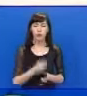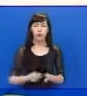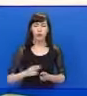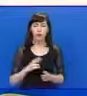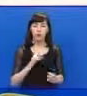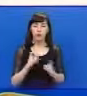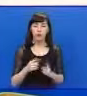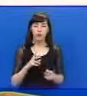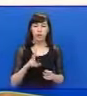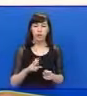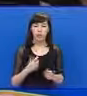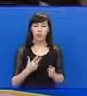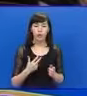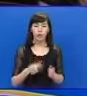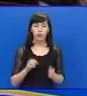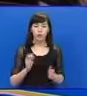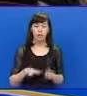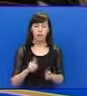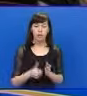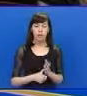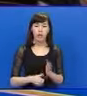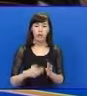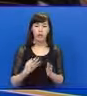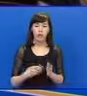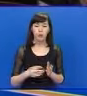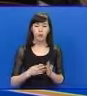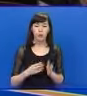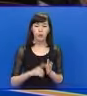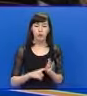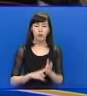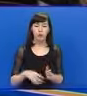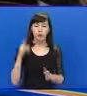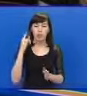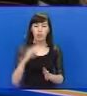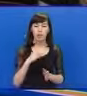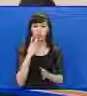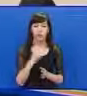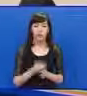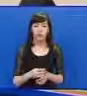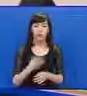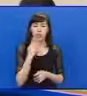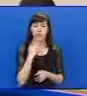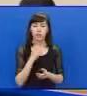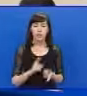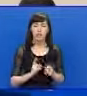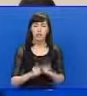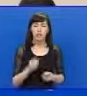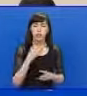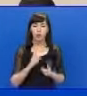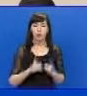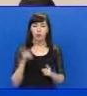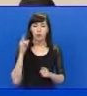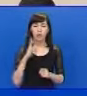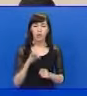нөпірі 102 мыңнан асса, 6477-сі Қазақстанды көру үшін шеттен келгендер. Бұл оңды өзгерістерге қазан